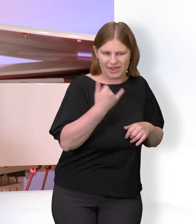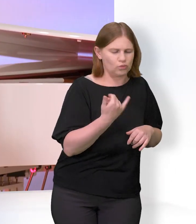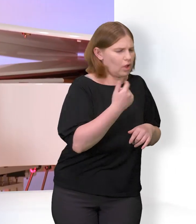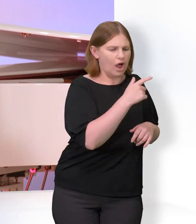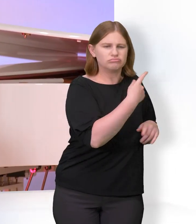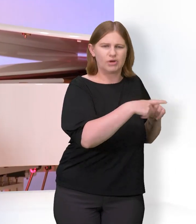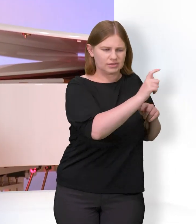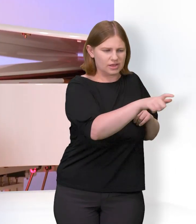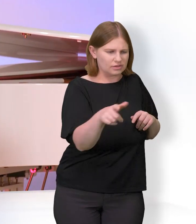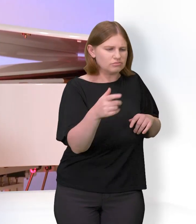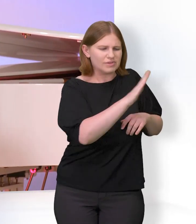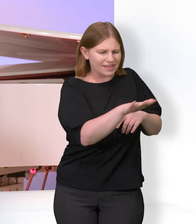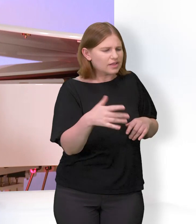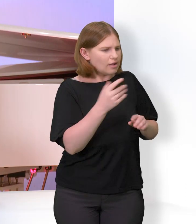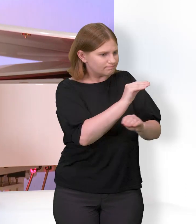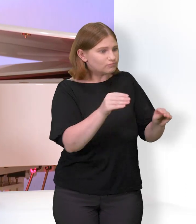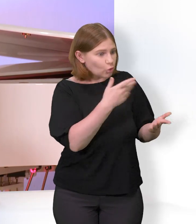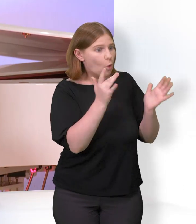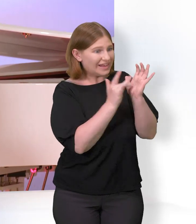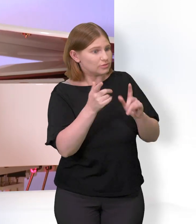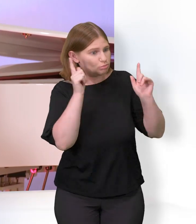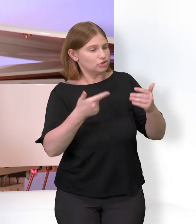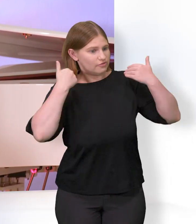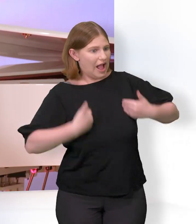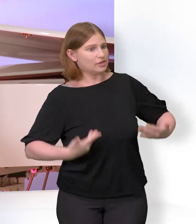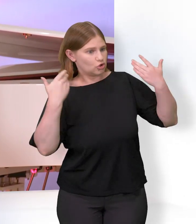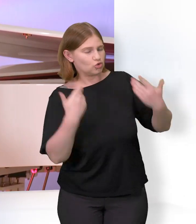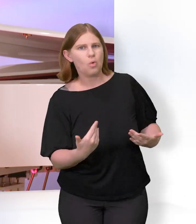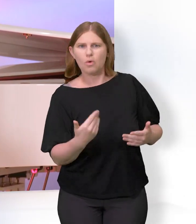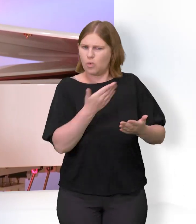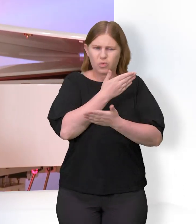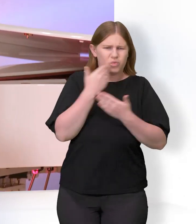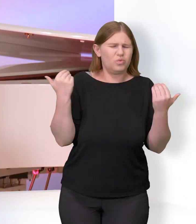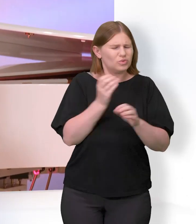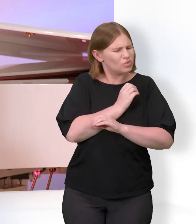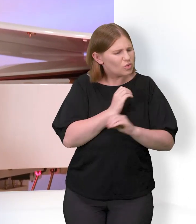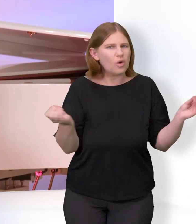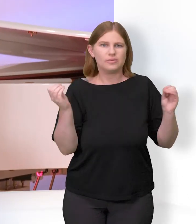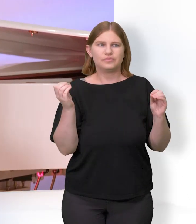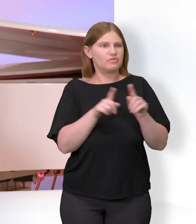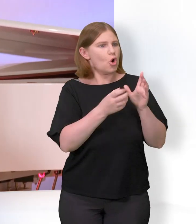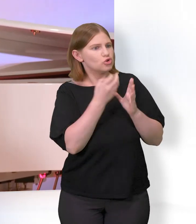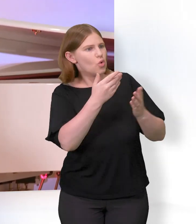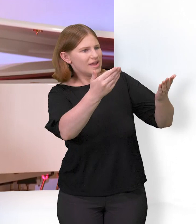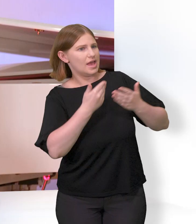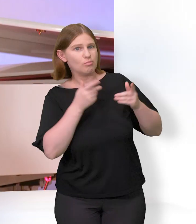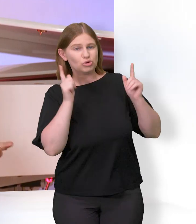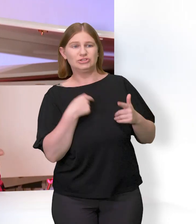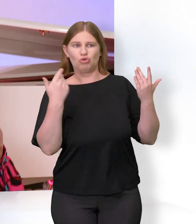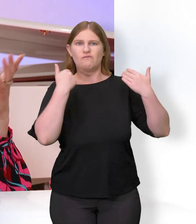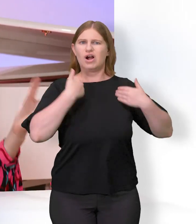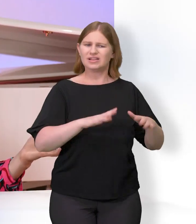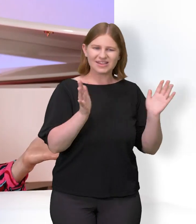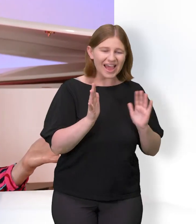Christen und Christen müssen sich so benehmen und so benehmt ihr euch bitte. Das war nie eine kulturelle Sache, sondern weil die